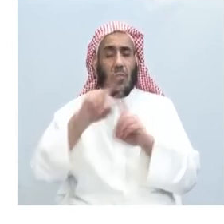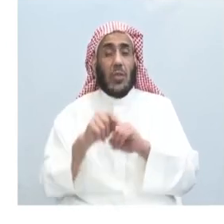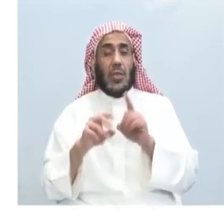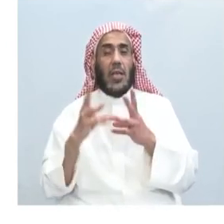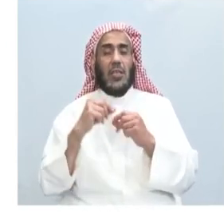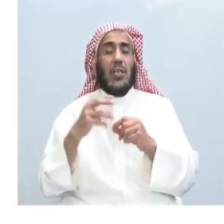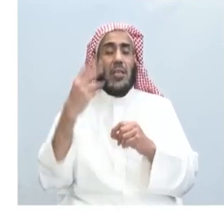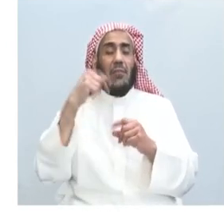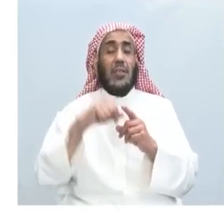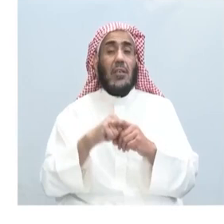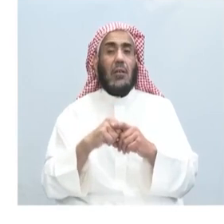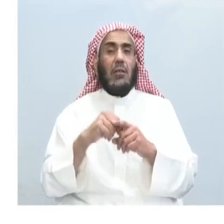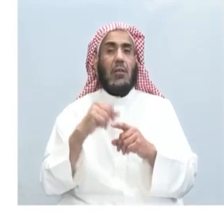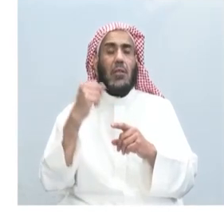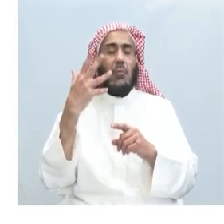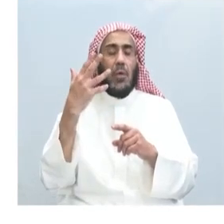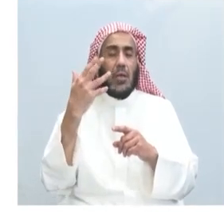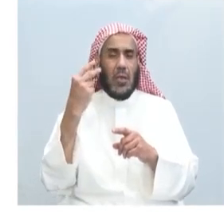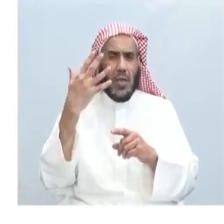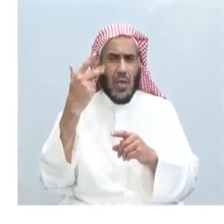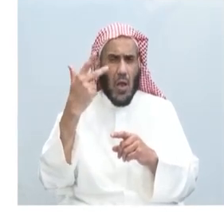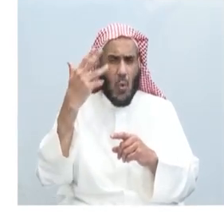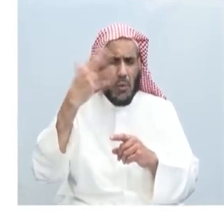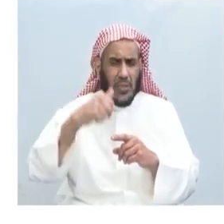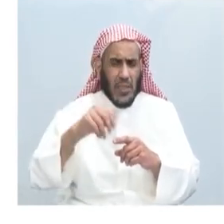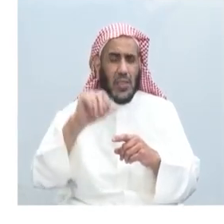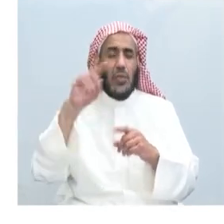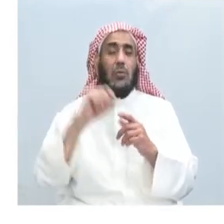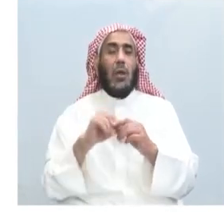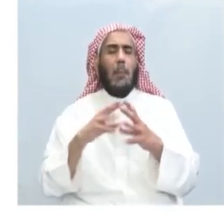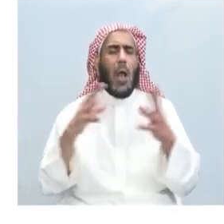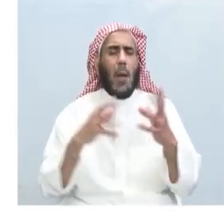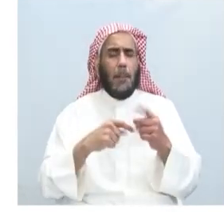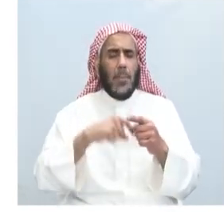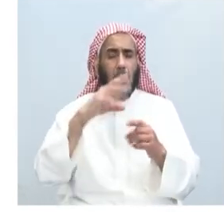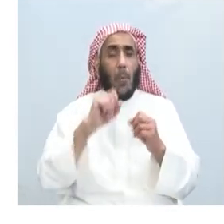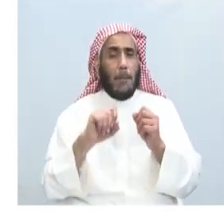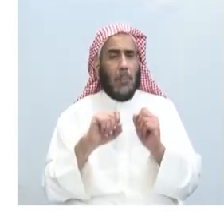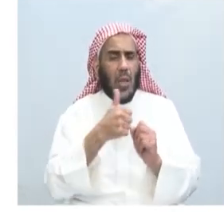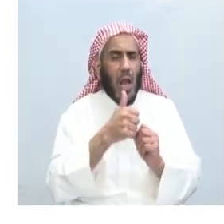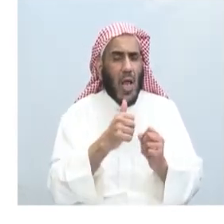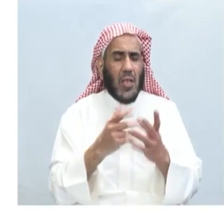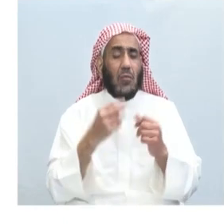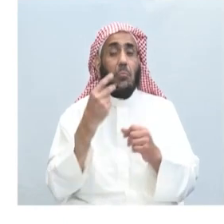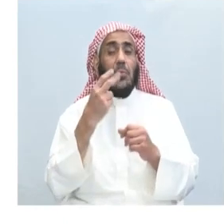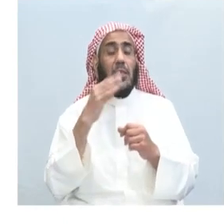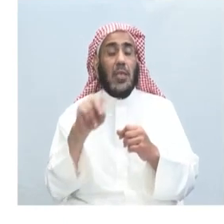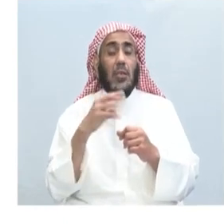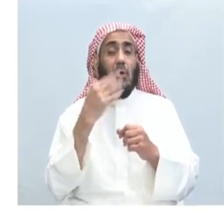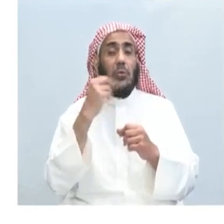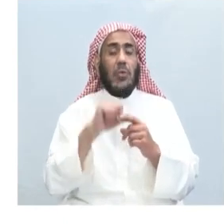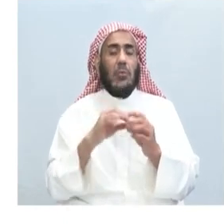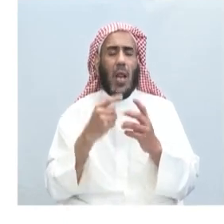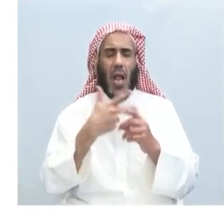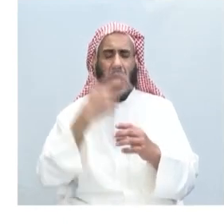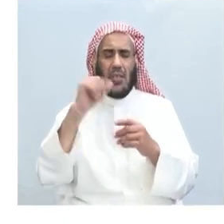الناتج 2.58 كيلو جول ما كميه الحراره المنطلقه عن تكثف 255 غرام من غاز